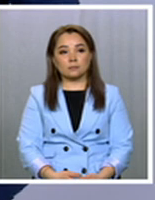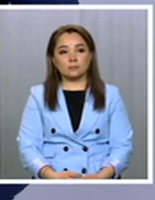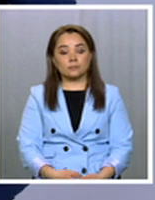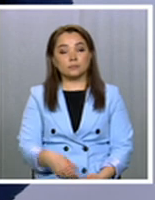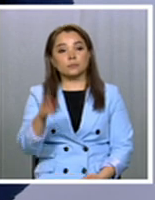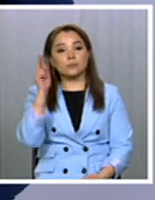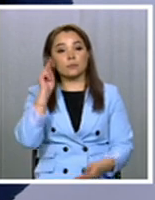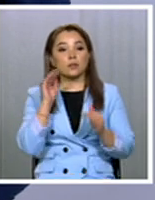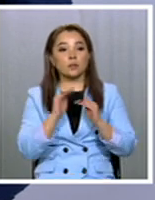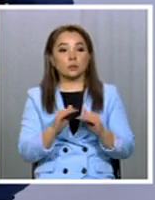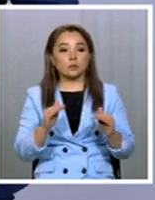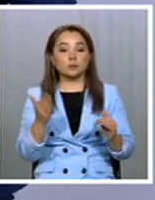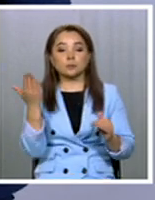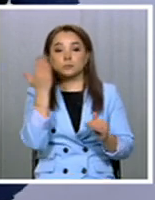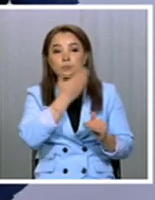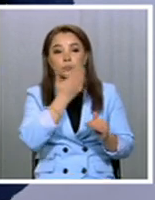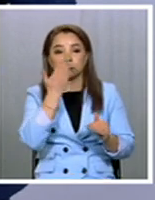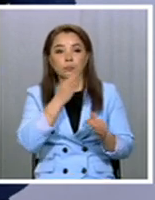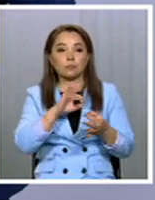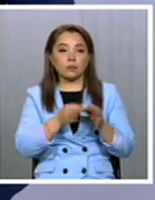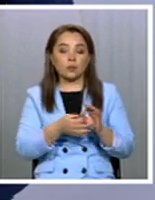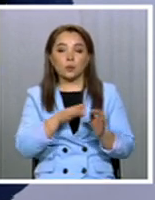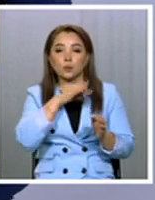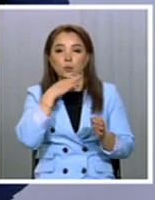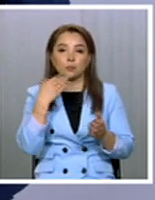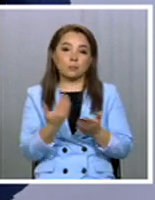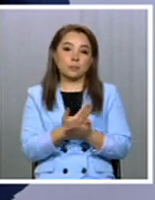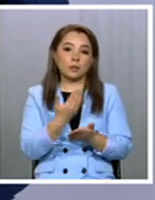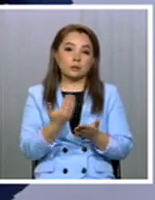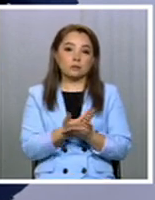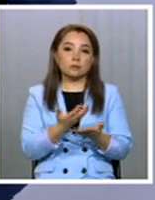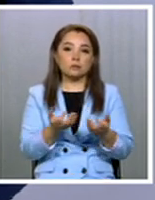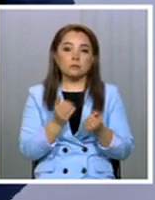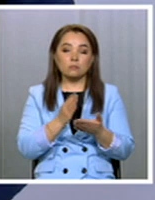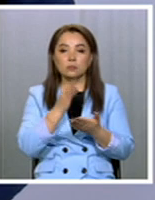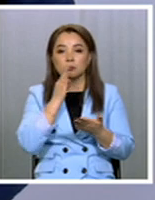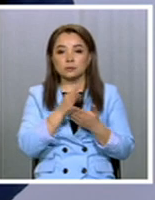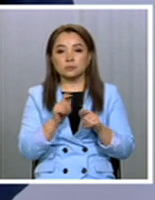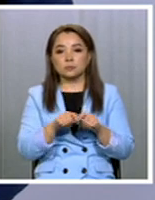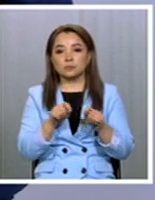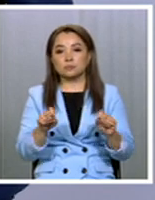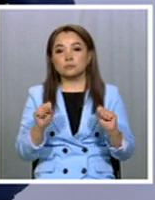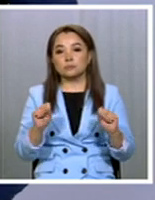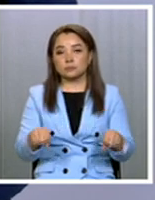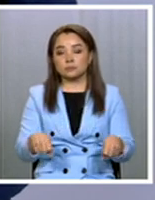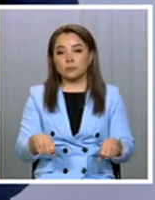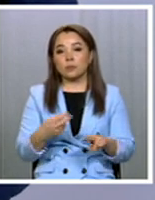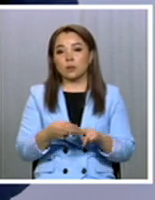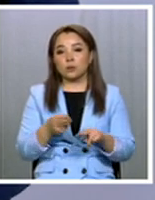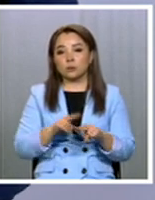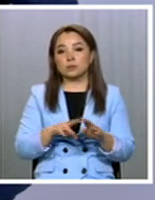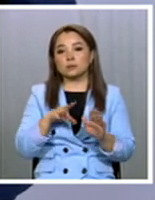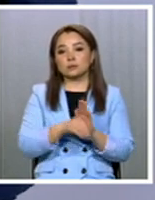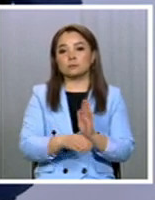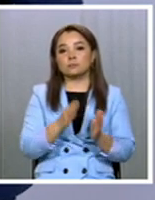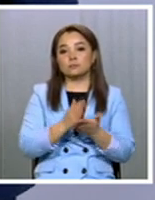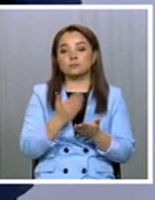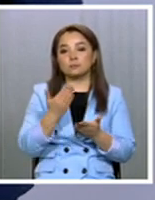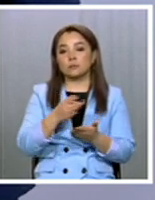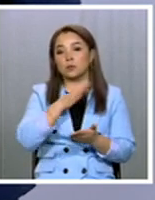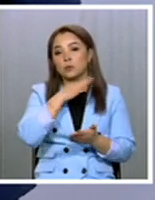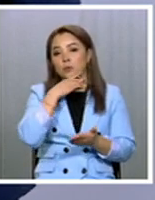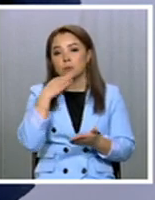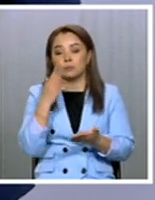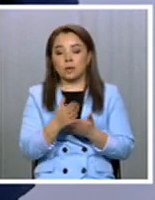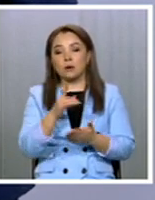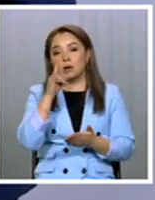Оқушылар, бейне жазбадан көптеген мағлұматтарды алдық деуге болады. Сонымен қатар көптеген